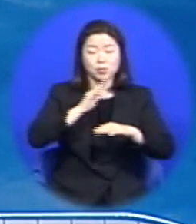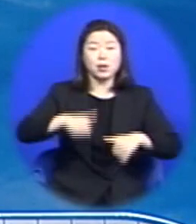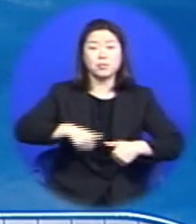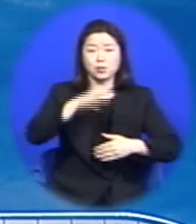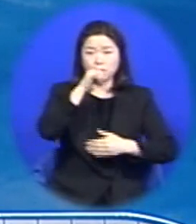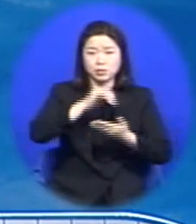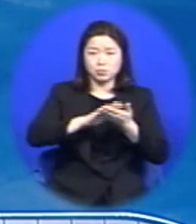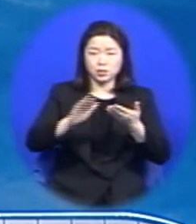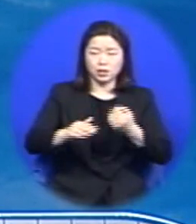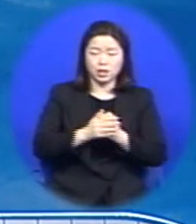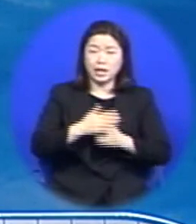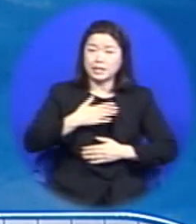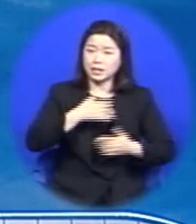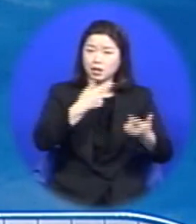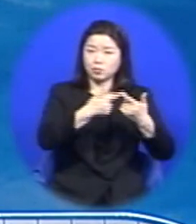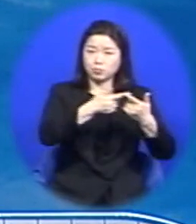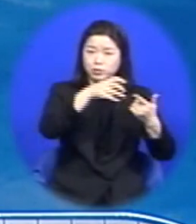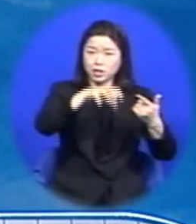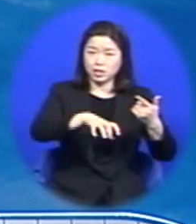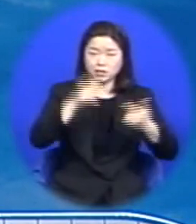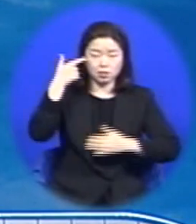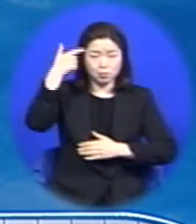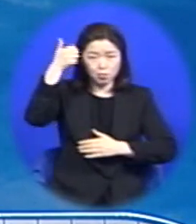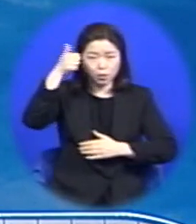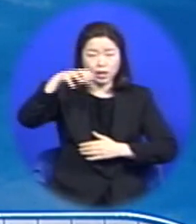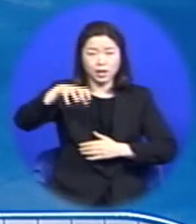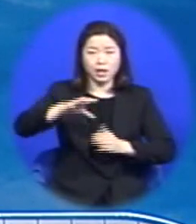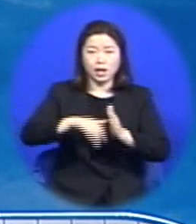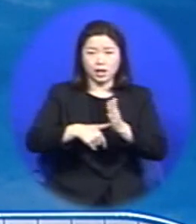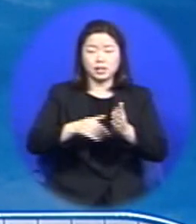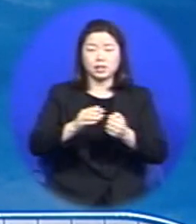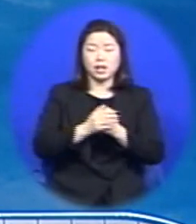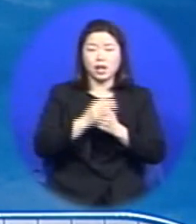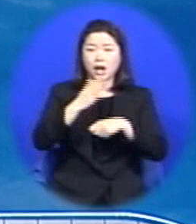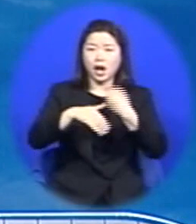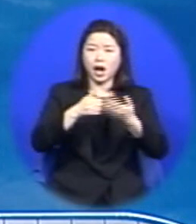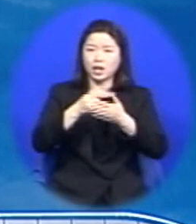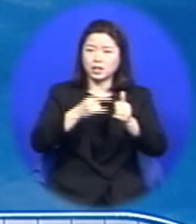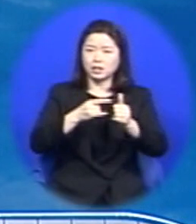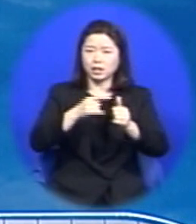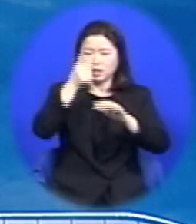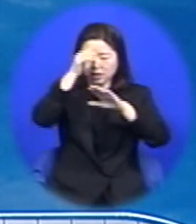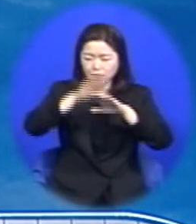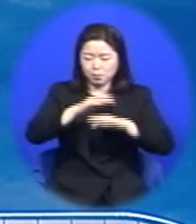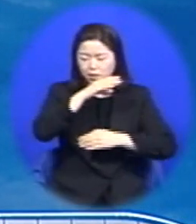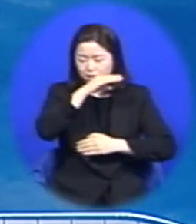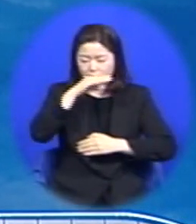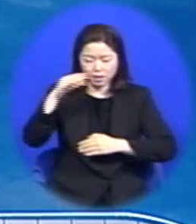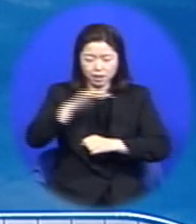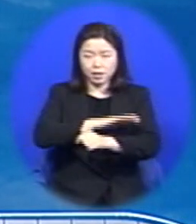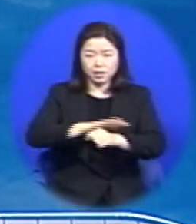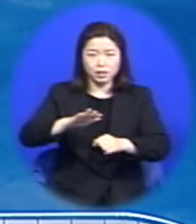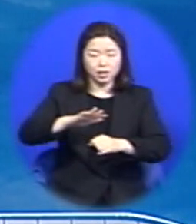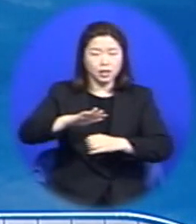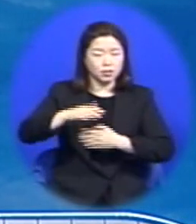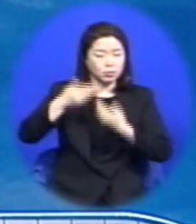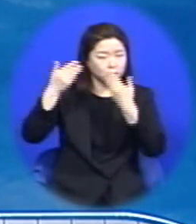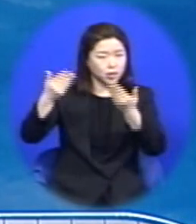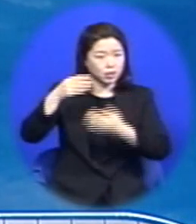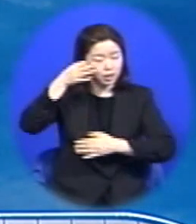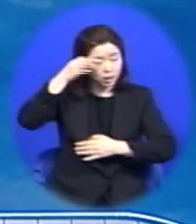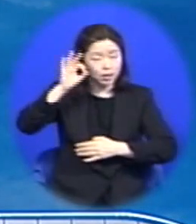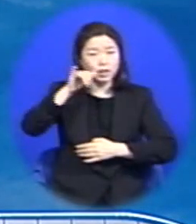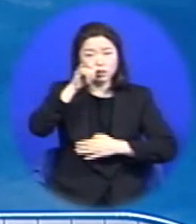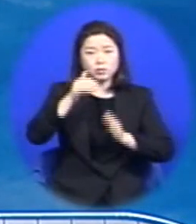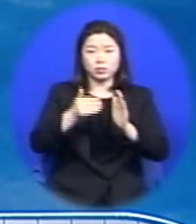부산에서 제가 목회할 때 하나님께 예배를 제대로 드려야 되겠구나 하는 사실을 깨닫고 제일